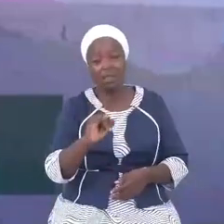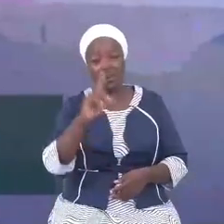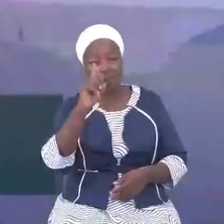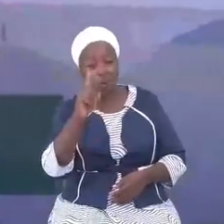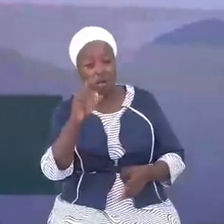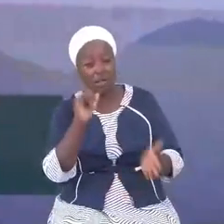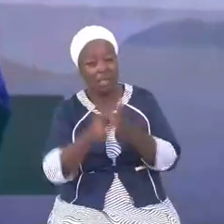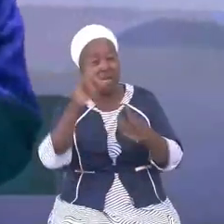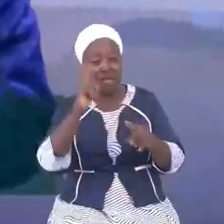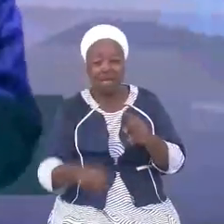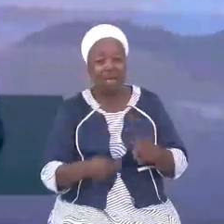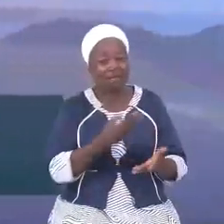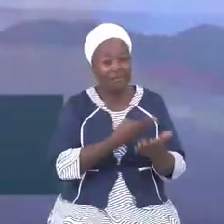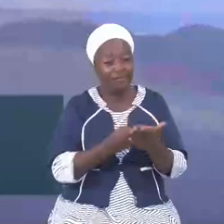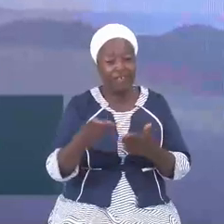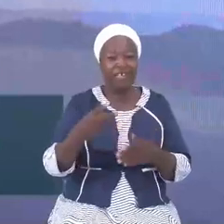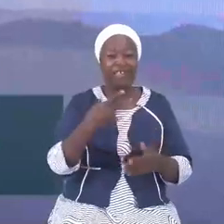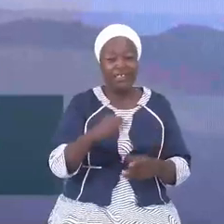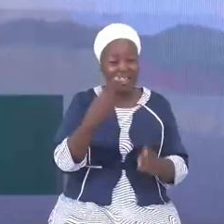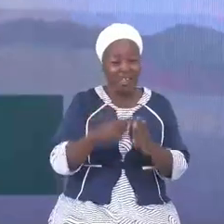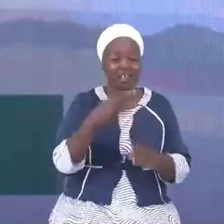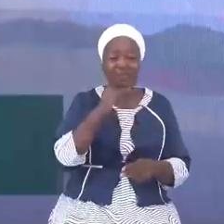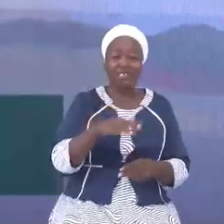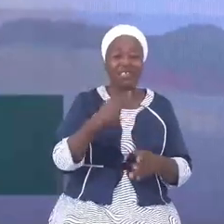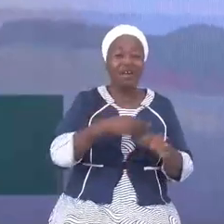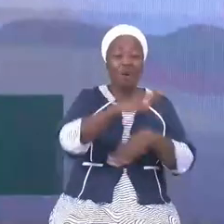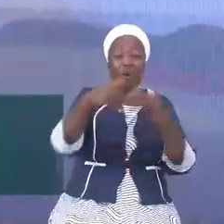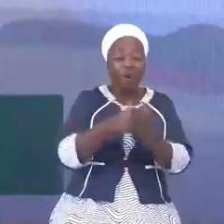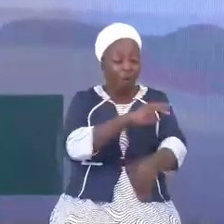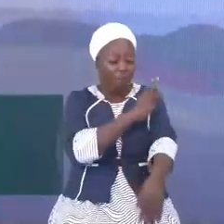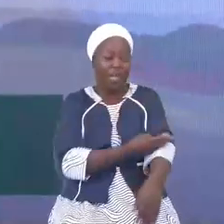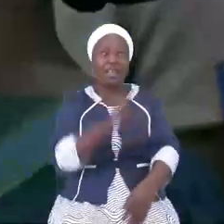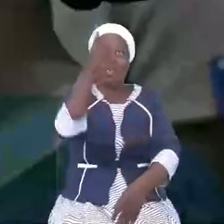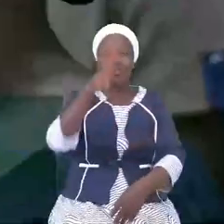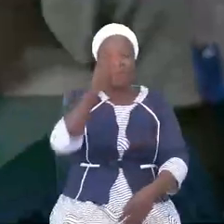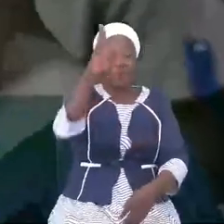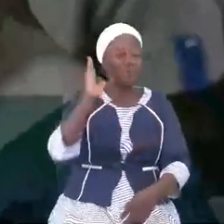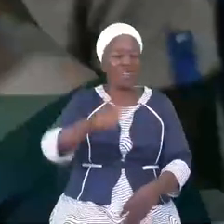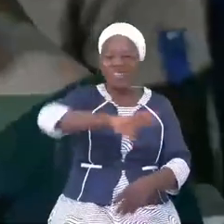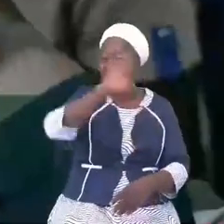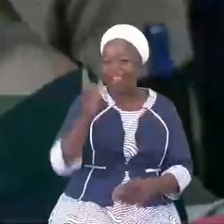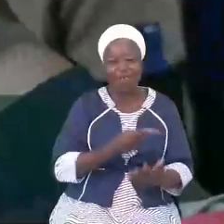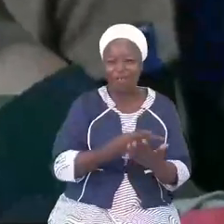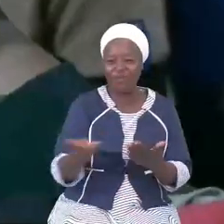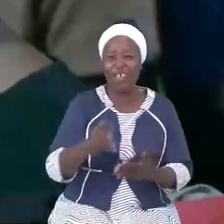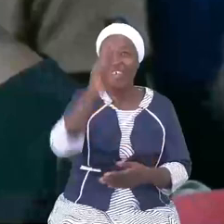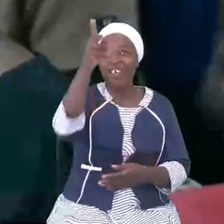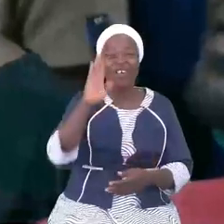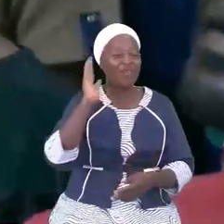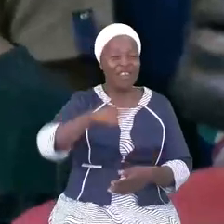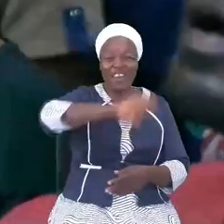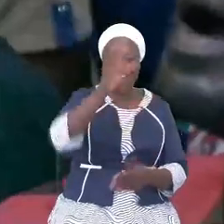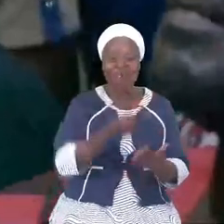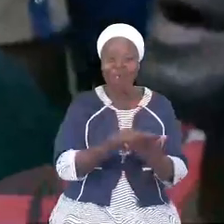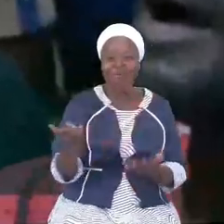c'est le Dieu Tout-Puissant. Dieu ne va jamais échouer. Dieu ne va jamais échouer.